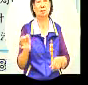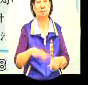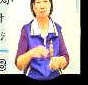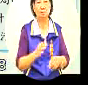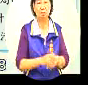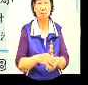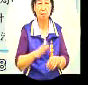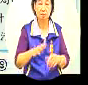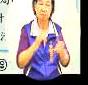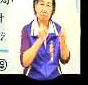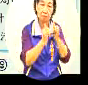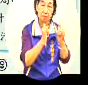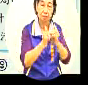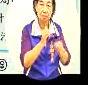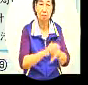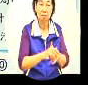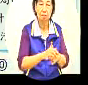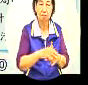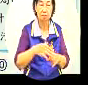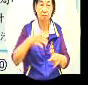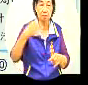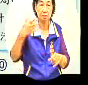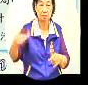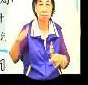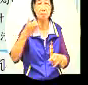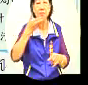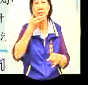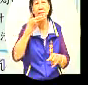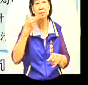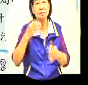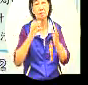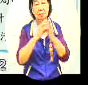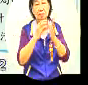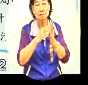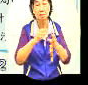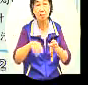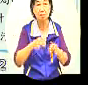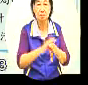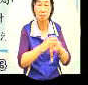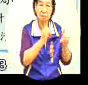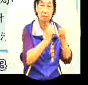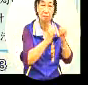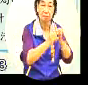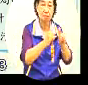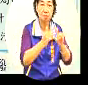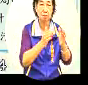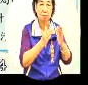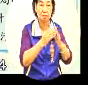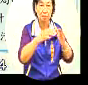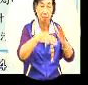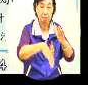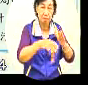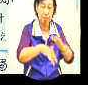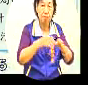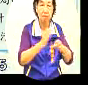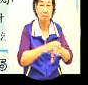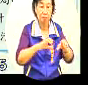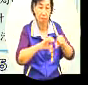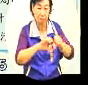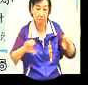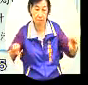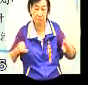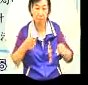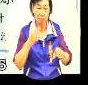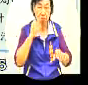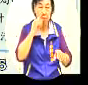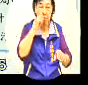民众伊讲呐，水利局讲吼，民众呐是讲即马伊无去接管，伊赶快用这个水，伊敢要加